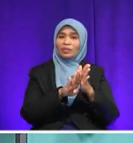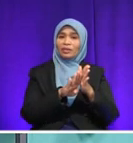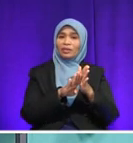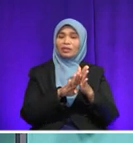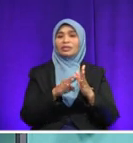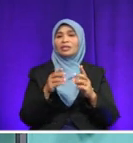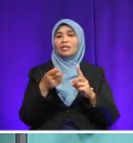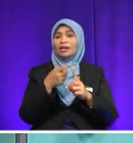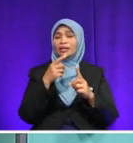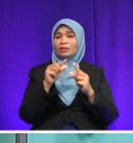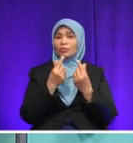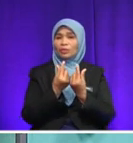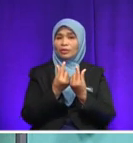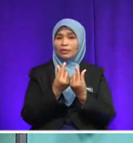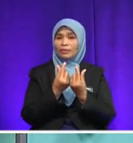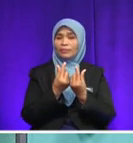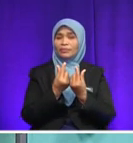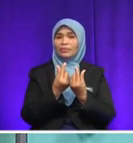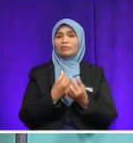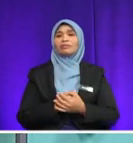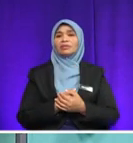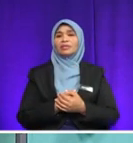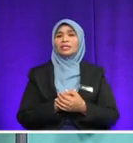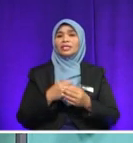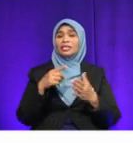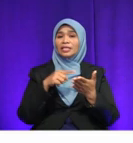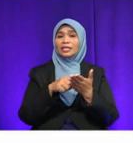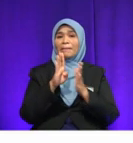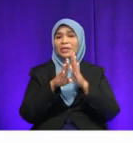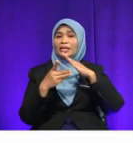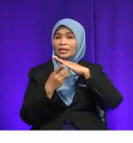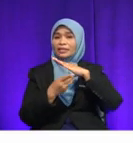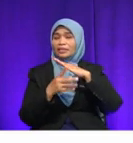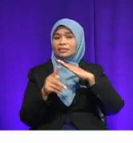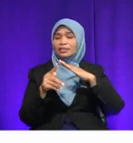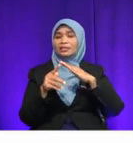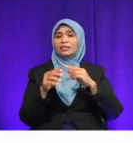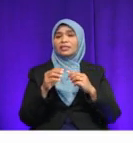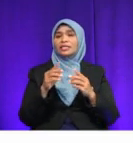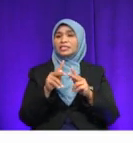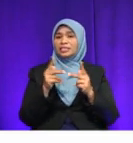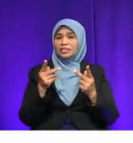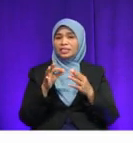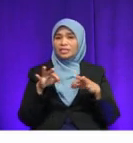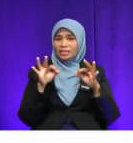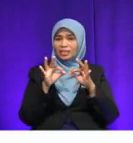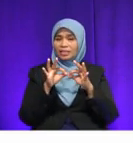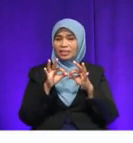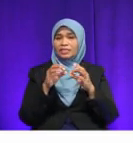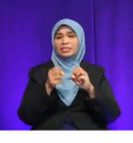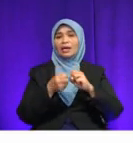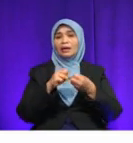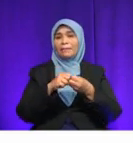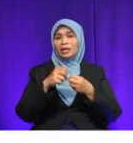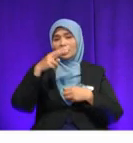Alquran hal ini anak tahu kisah dia Hal ini berdasarkan ya daripada tentang kisah seorang sahabat Nabi Shallallahu alaihi